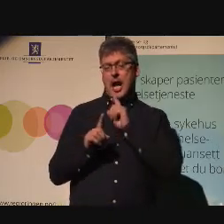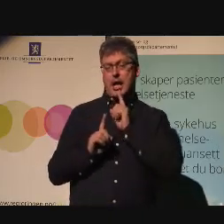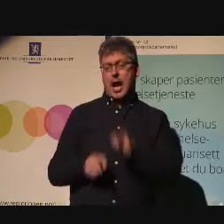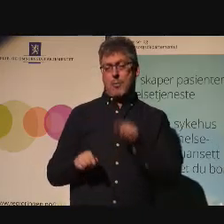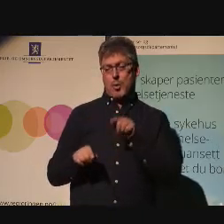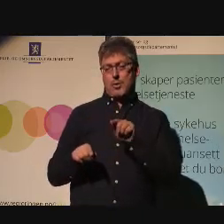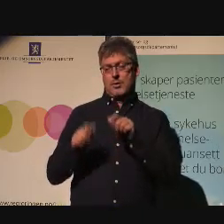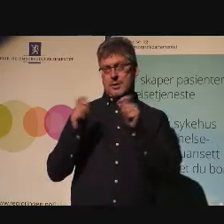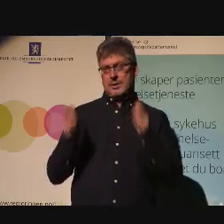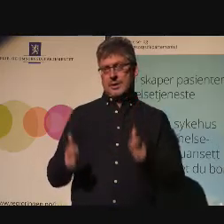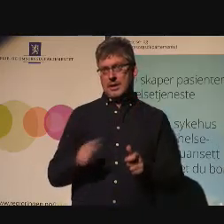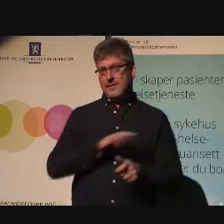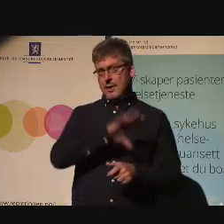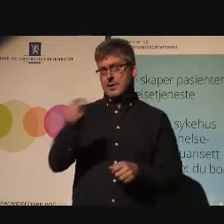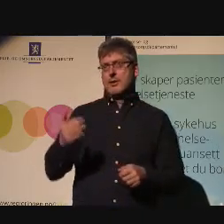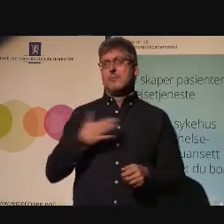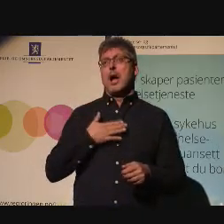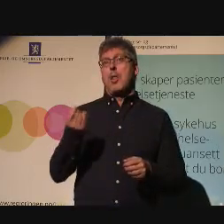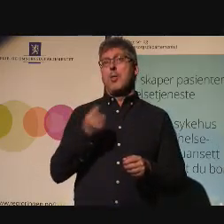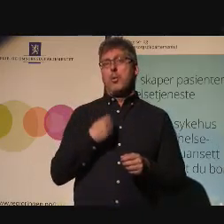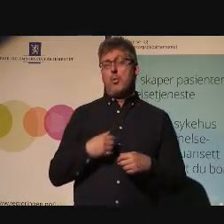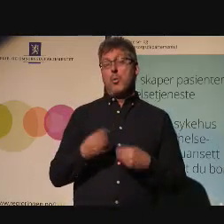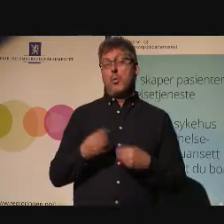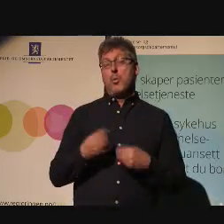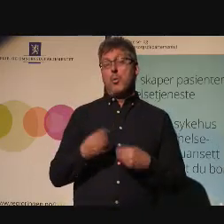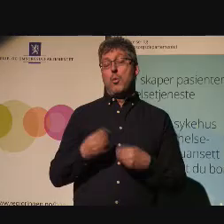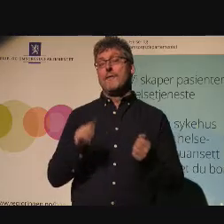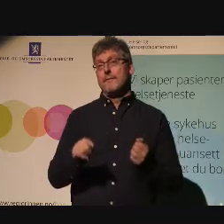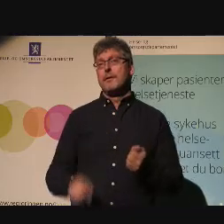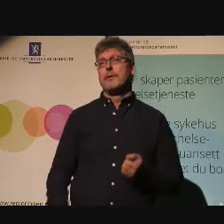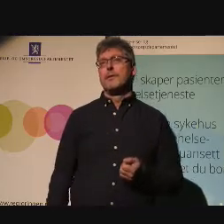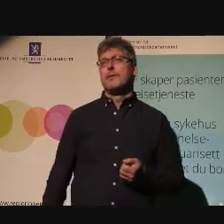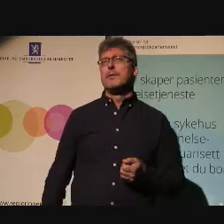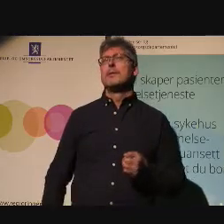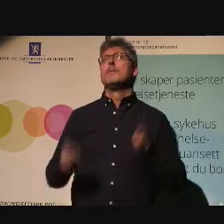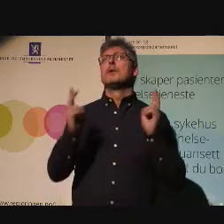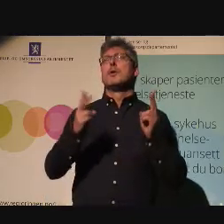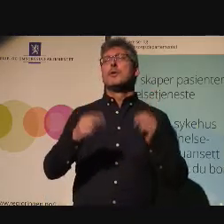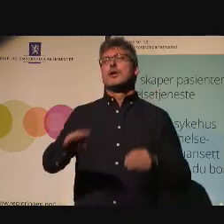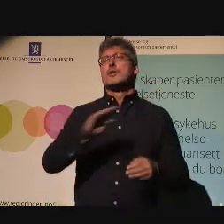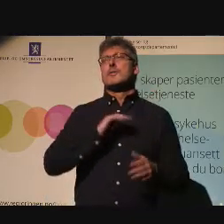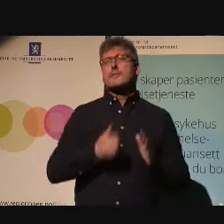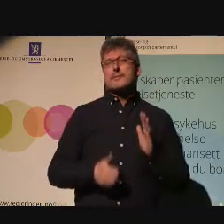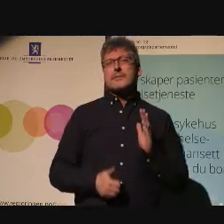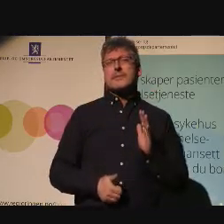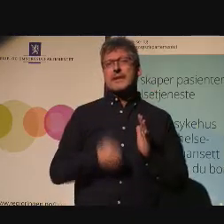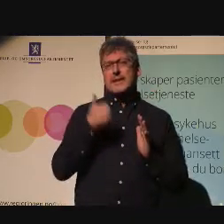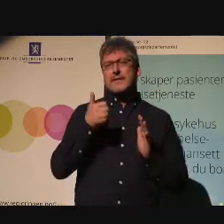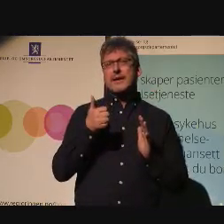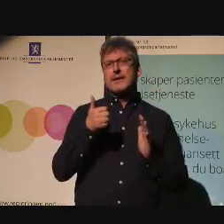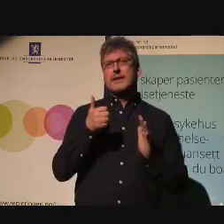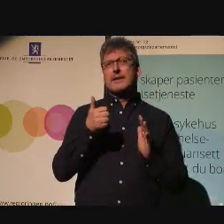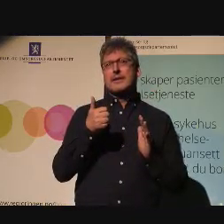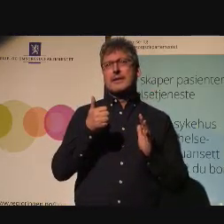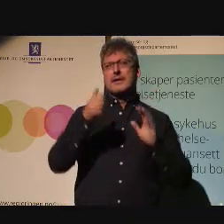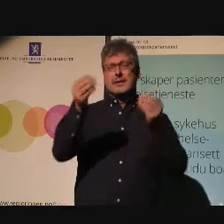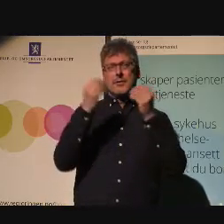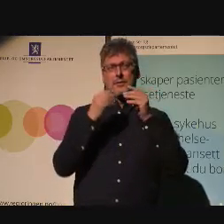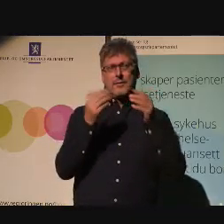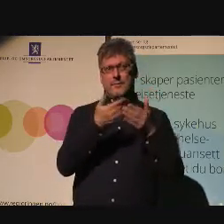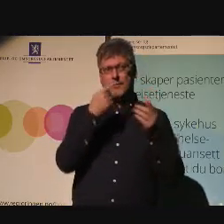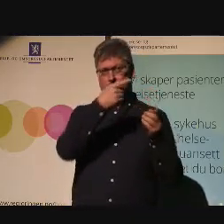noe å lære. Men jeg synes også at det viktig at vi lærer av det som vi hørte fra Arjonsson i